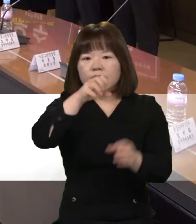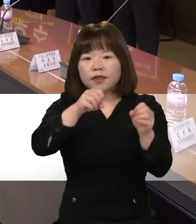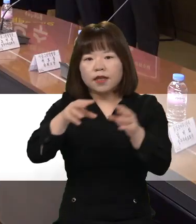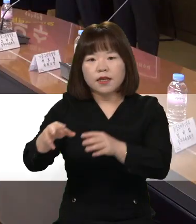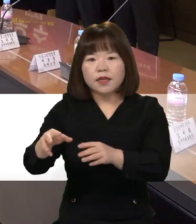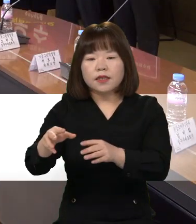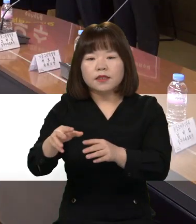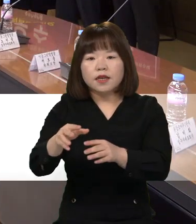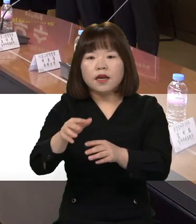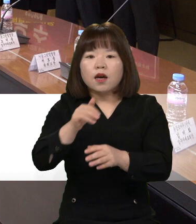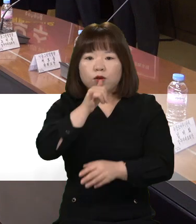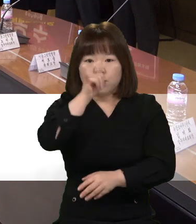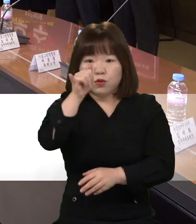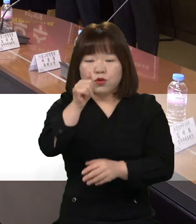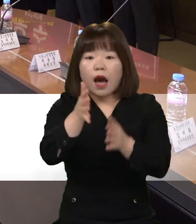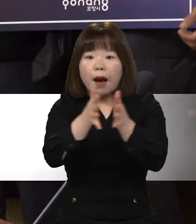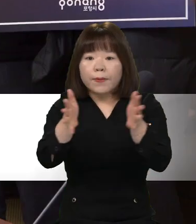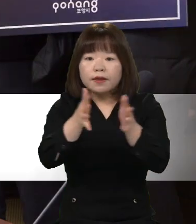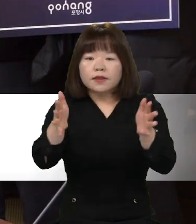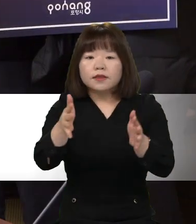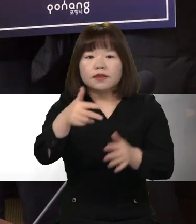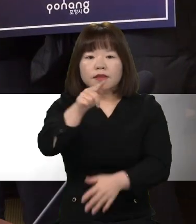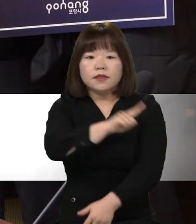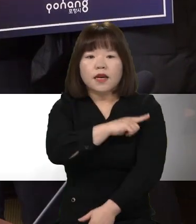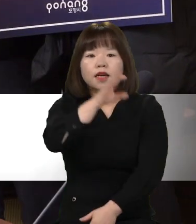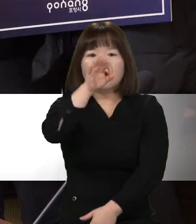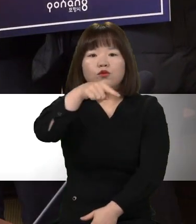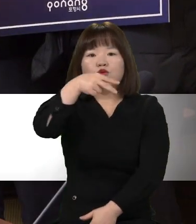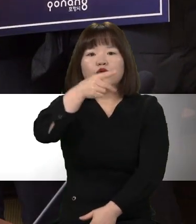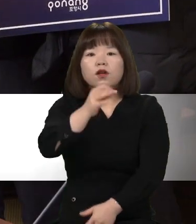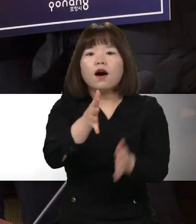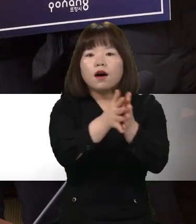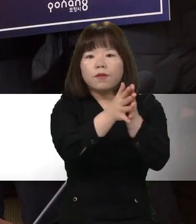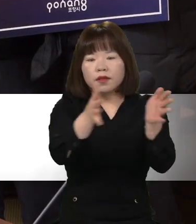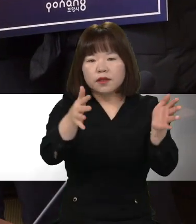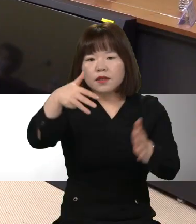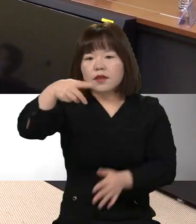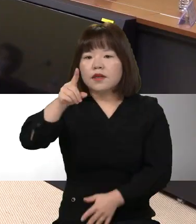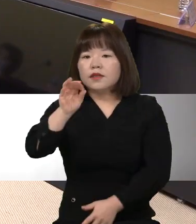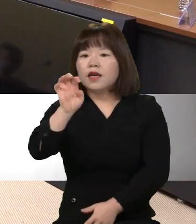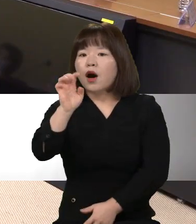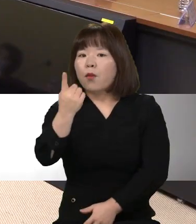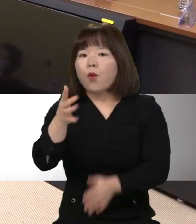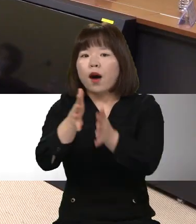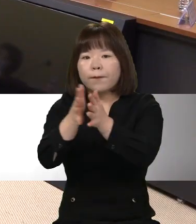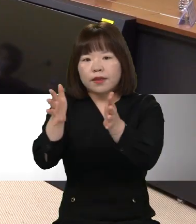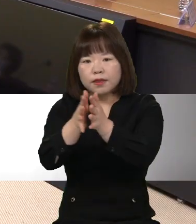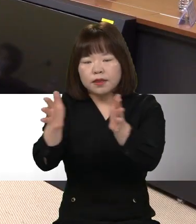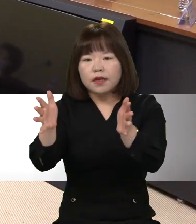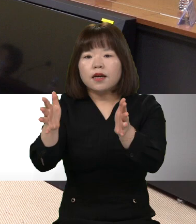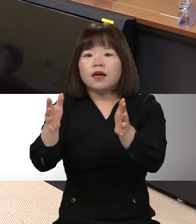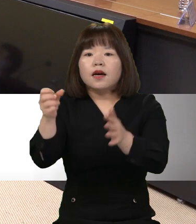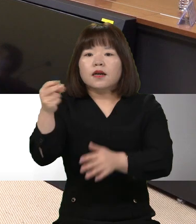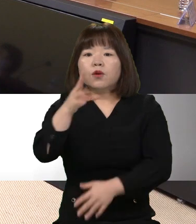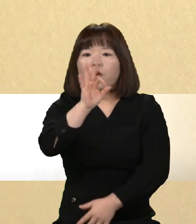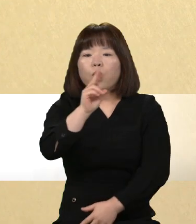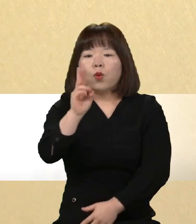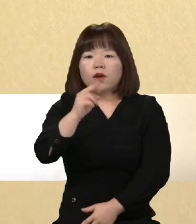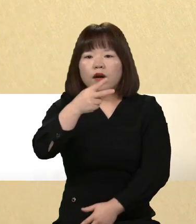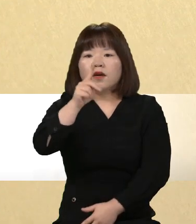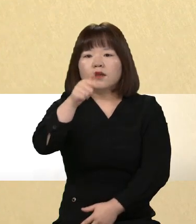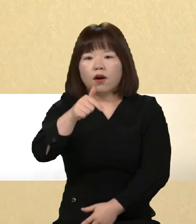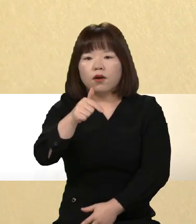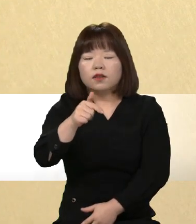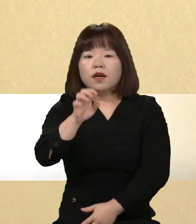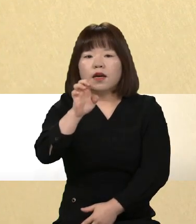감량 우수 공동주택 최우수에는 두오동 제1우성 2차 아파트와 창포메트로시티 2단지 아파트가